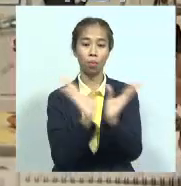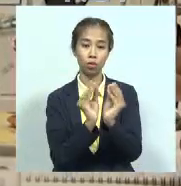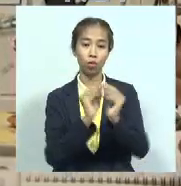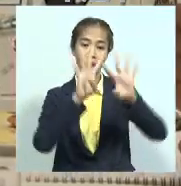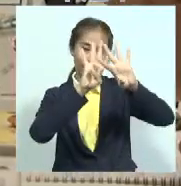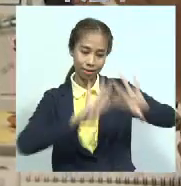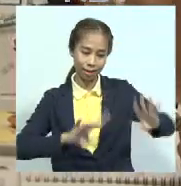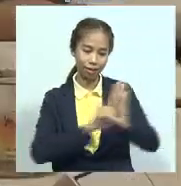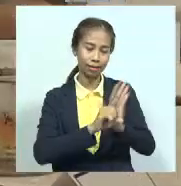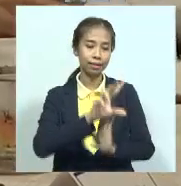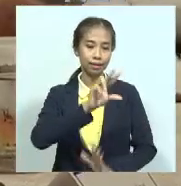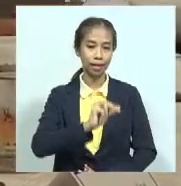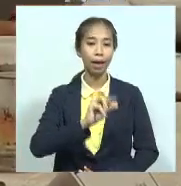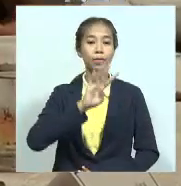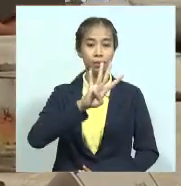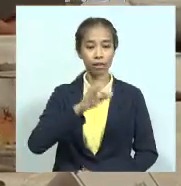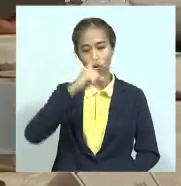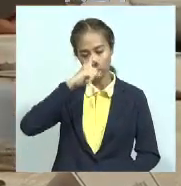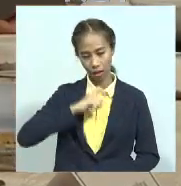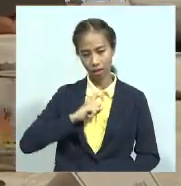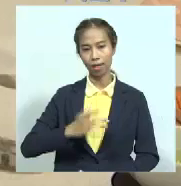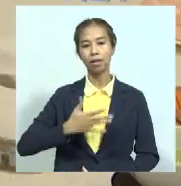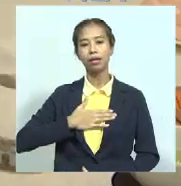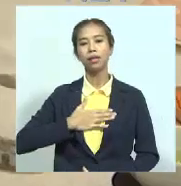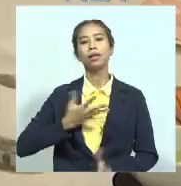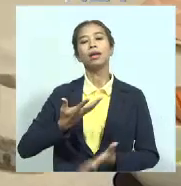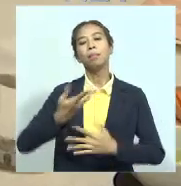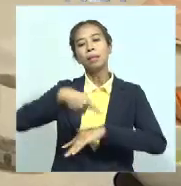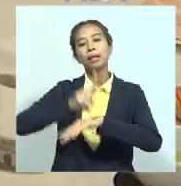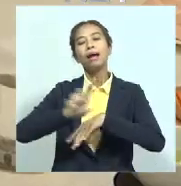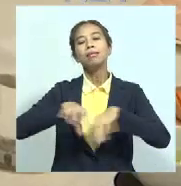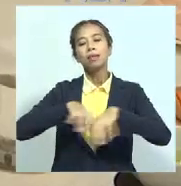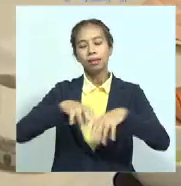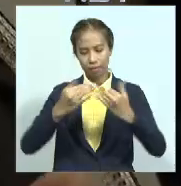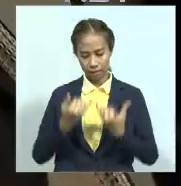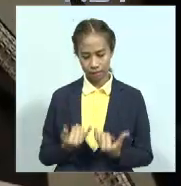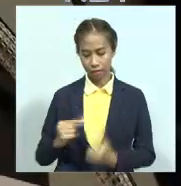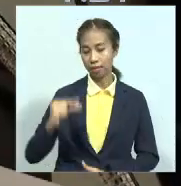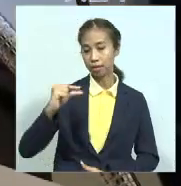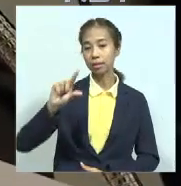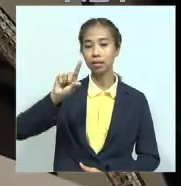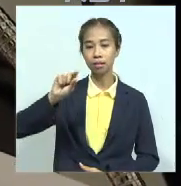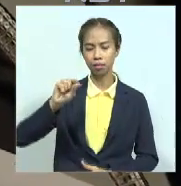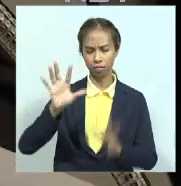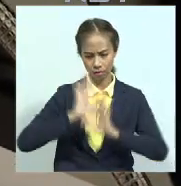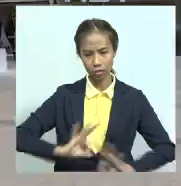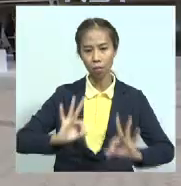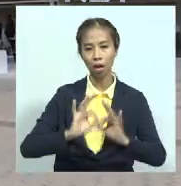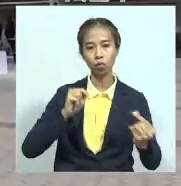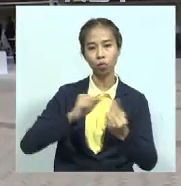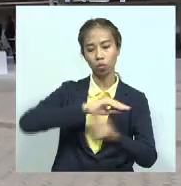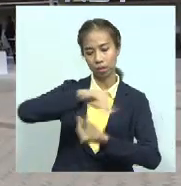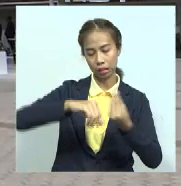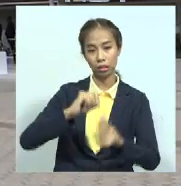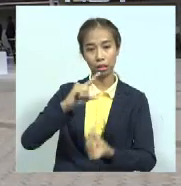งที่34ที่ประเทศไทยเป็นเจ้าภาพค่ะทั้งนี้ G20 มีความสำคัญต่อเศรษฐกิจโลกเพราะเป็นการประชุมของ